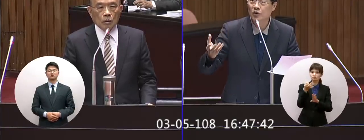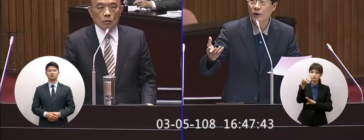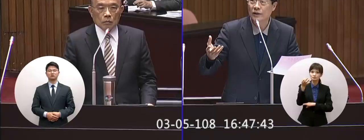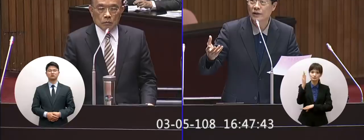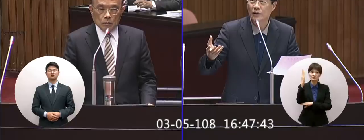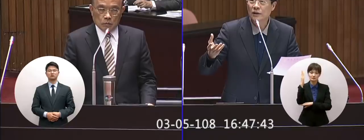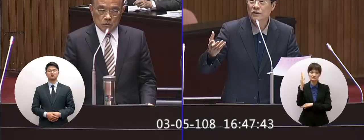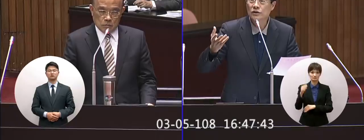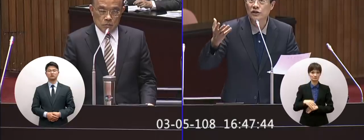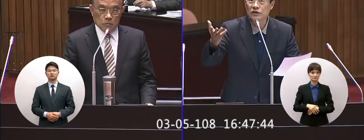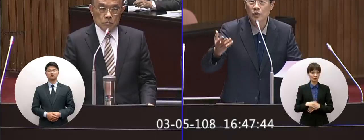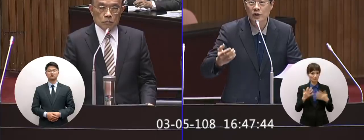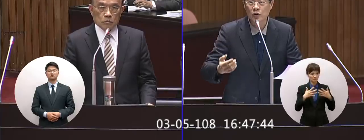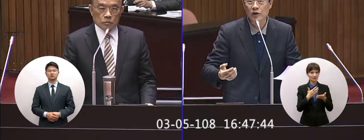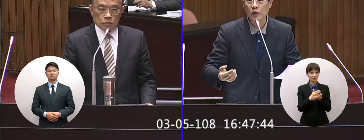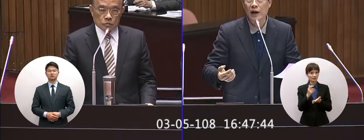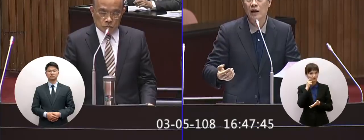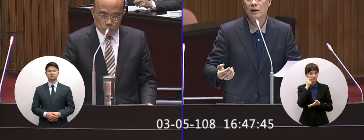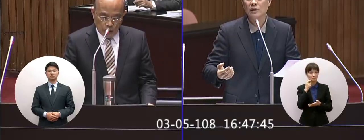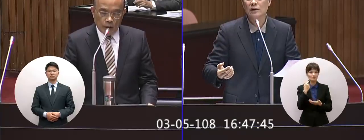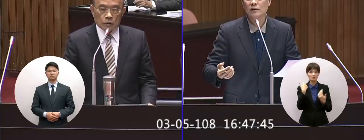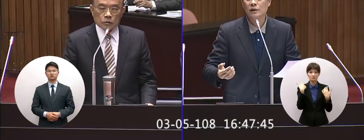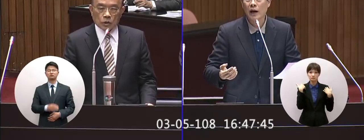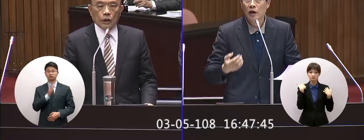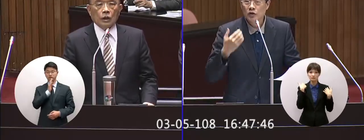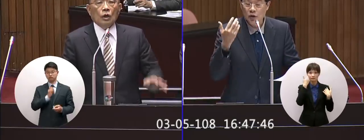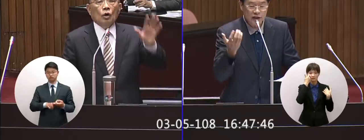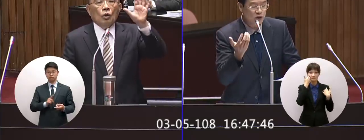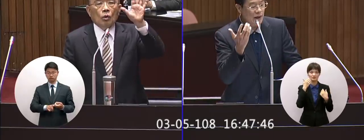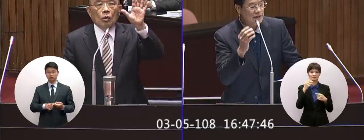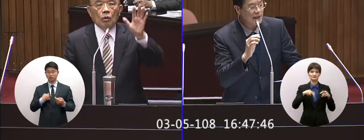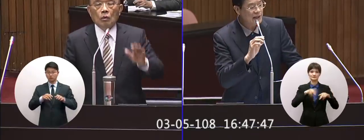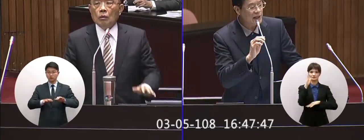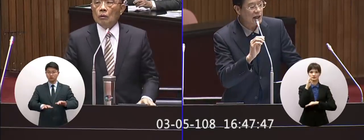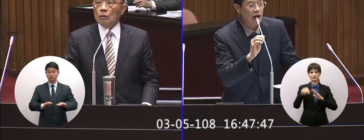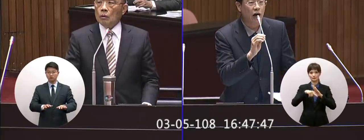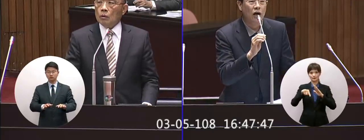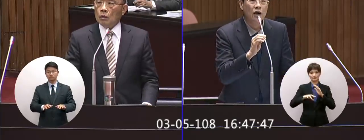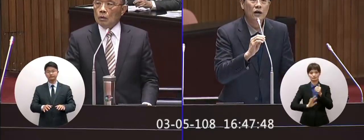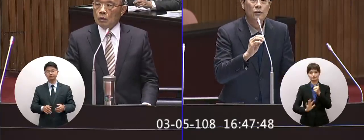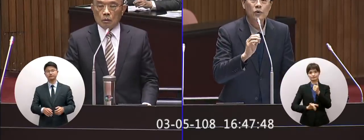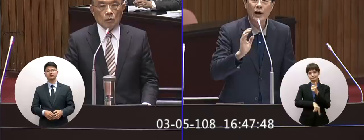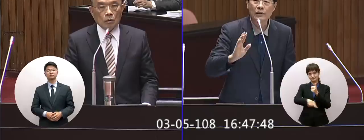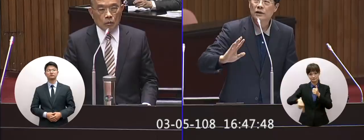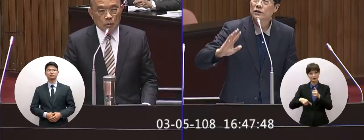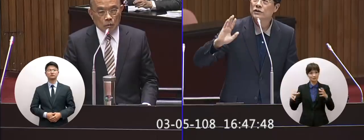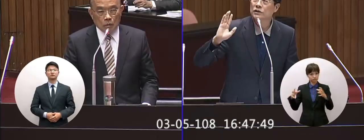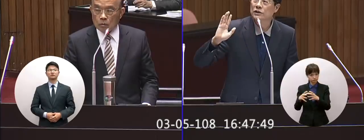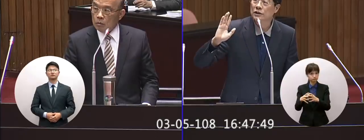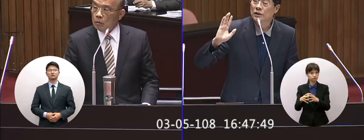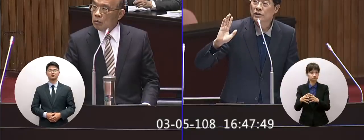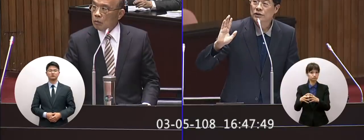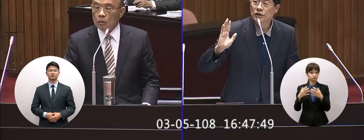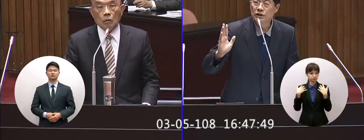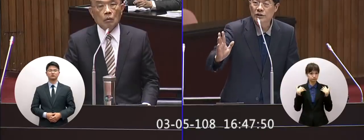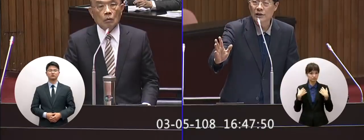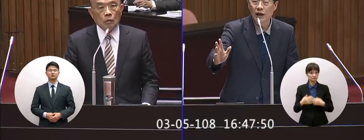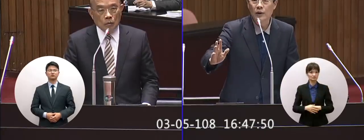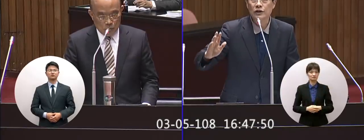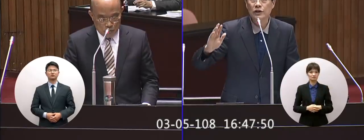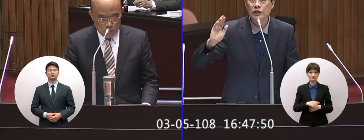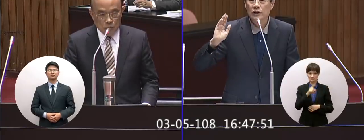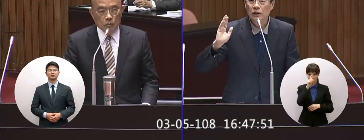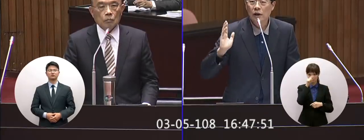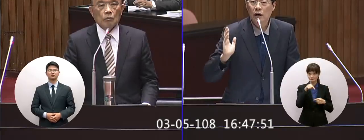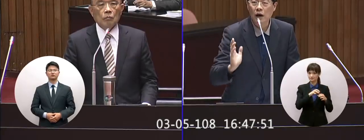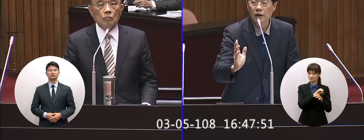办法解决问题的是行政院的团队啊。 对， 对不对？所以希望在这一点哦，不管是经济成